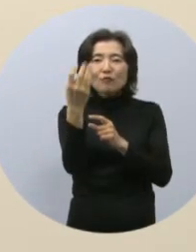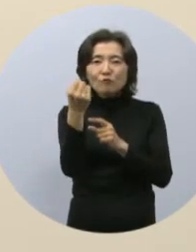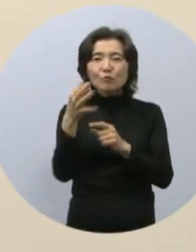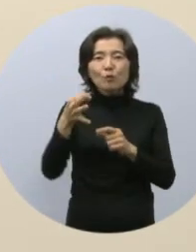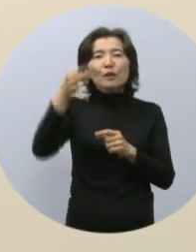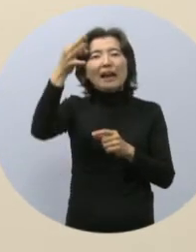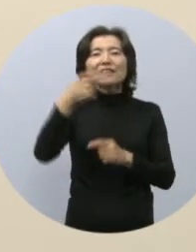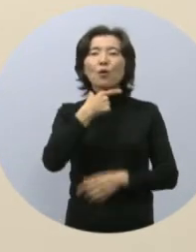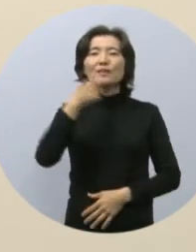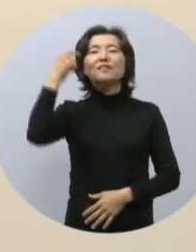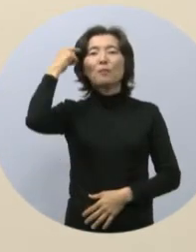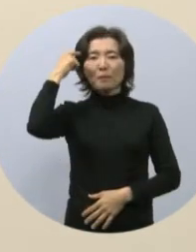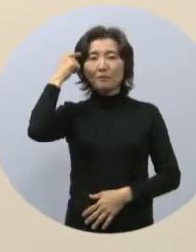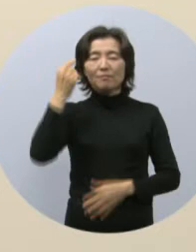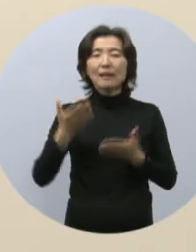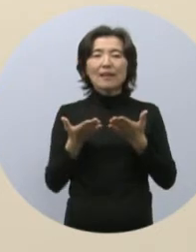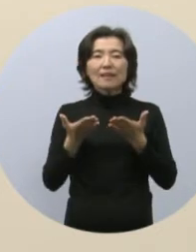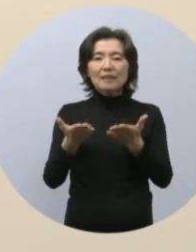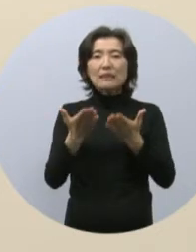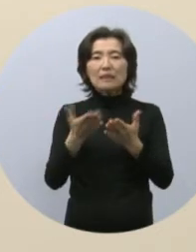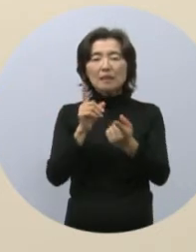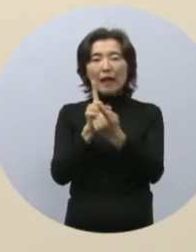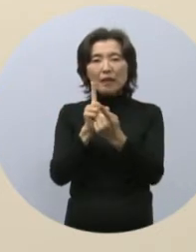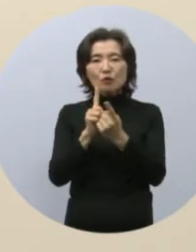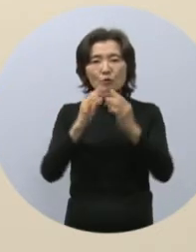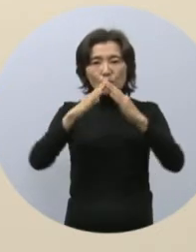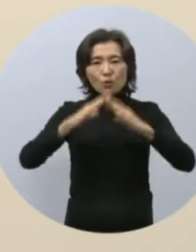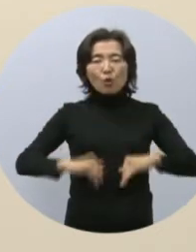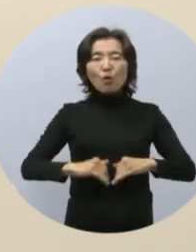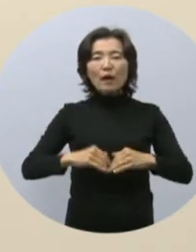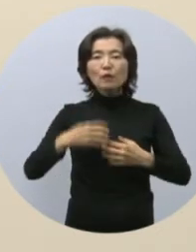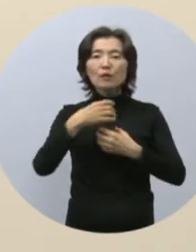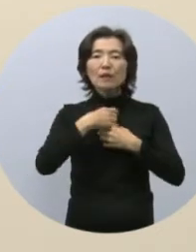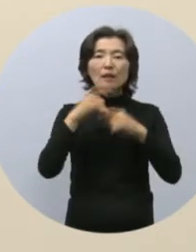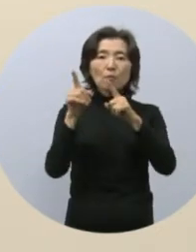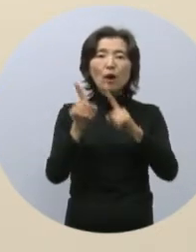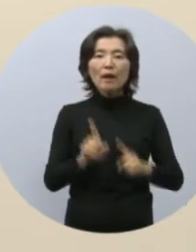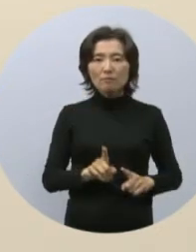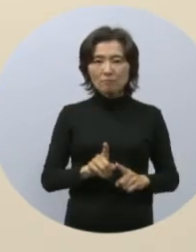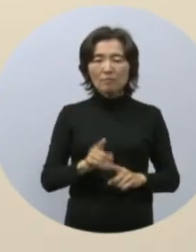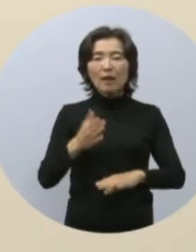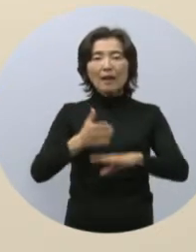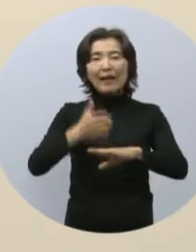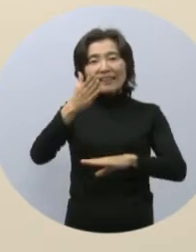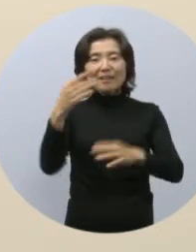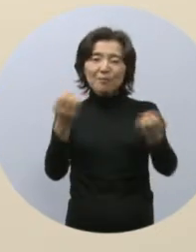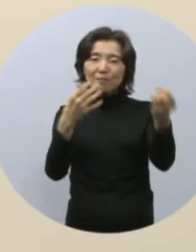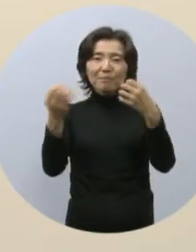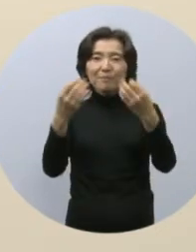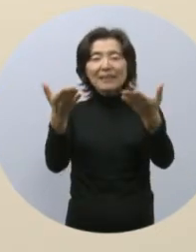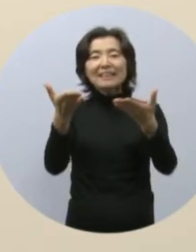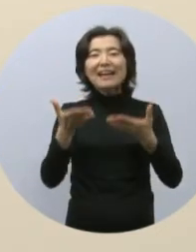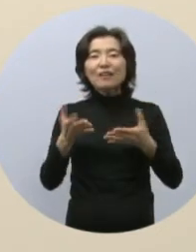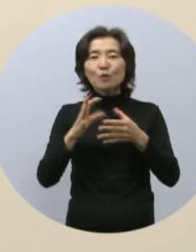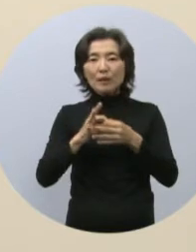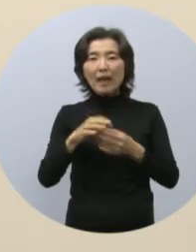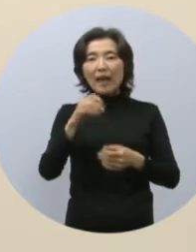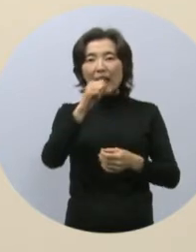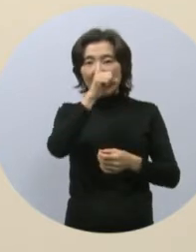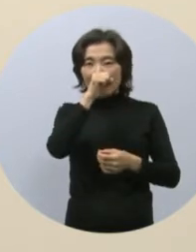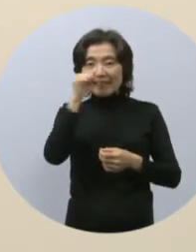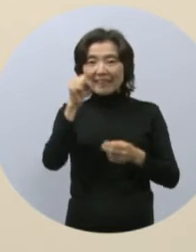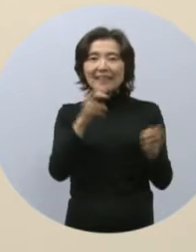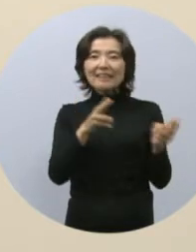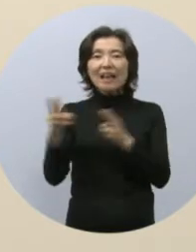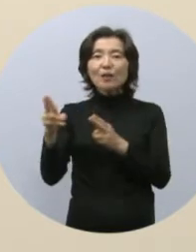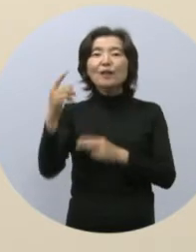。地震に対する倒壊の危険が減りますし、まあ、感謝もされるので、この制度は良いきっかけ